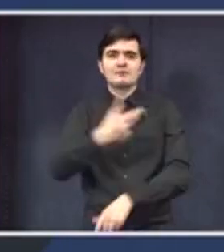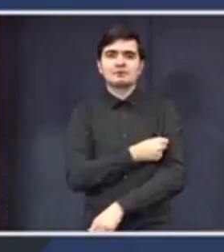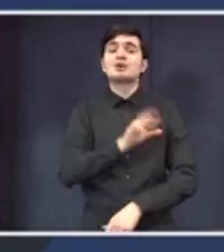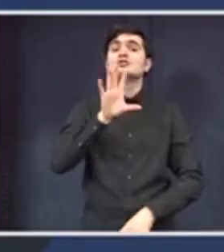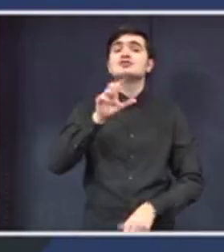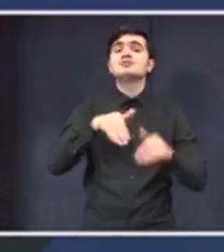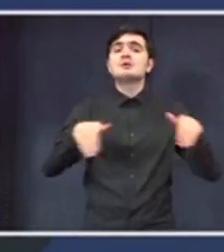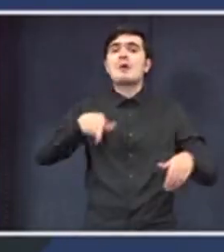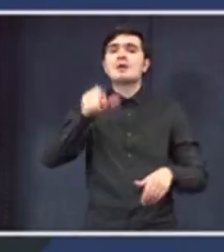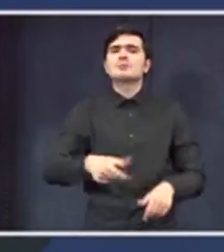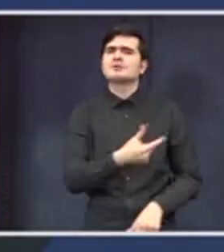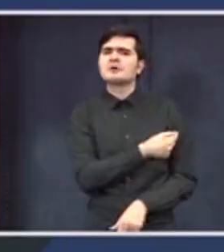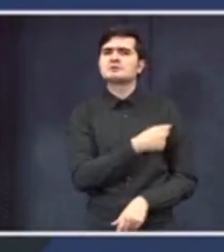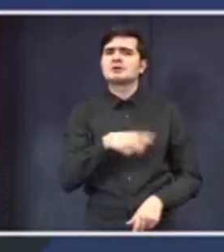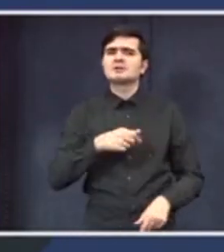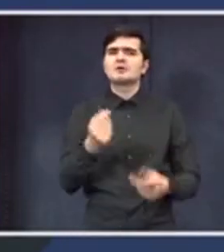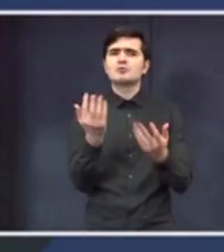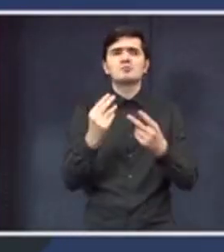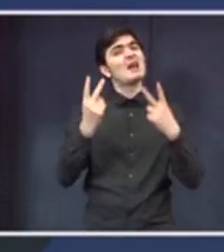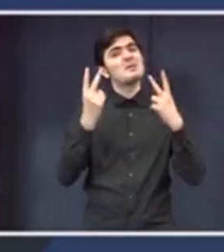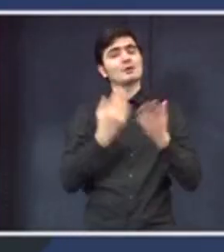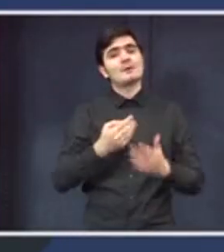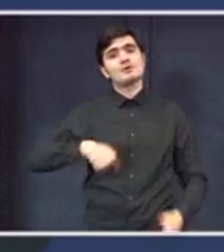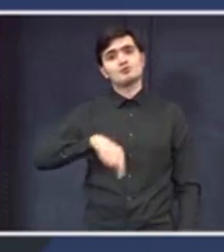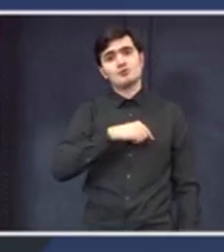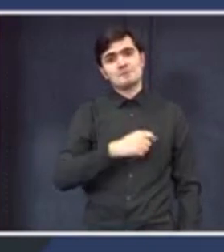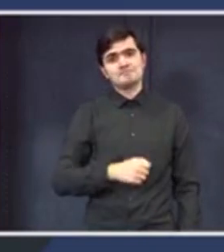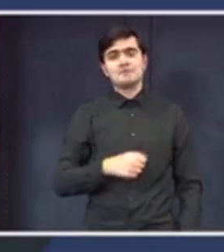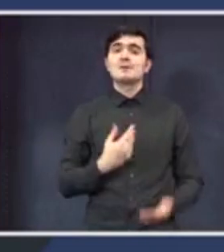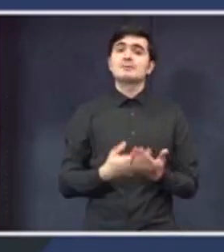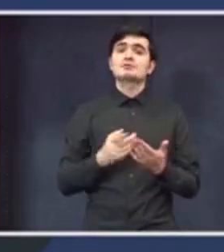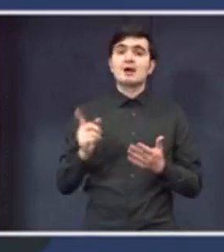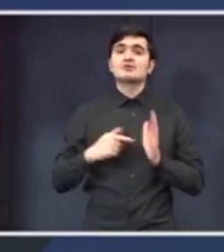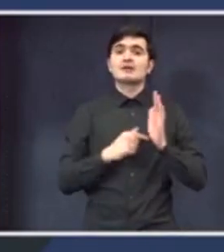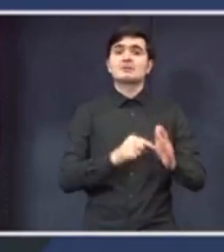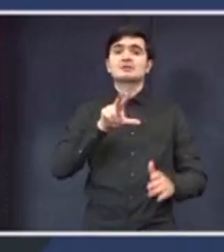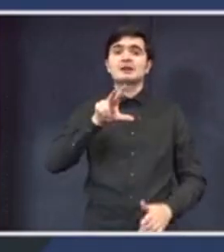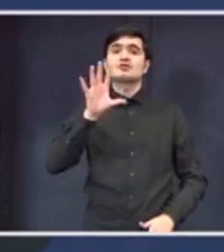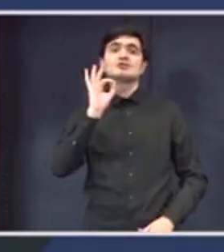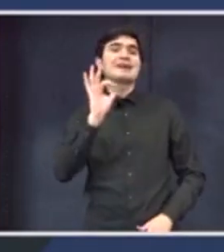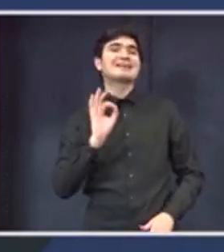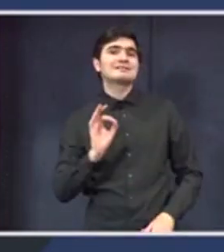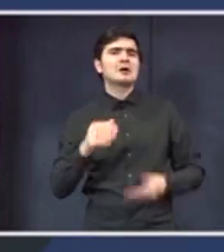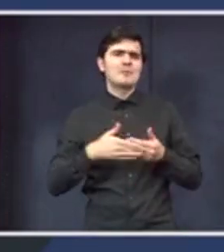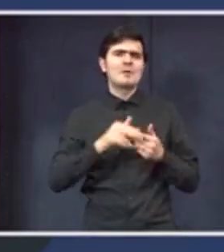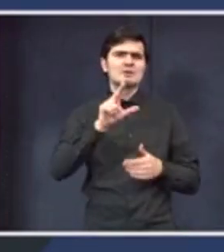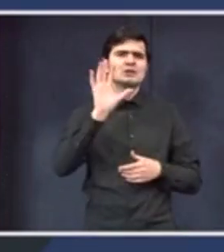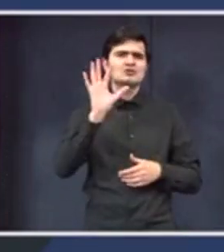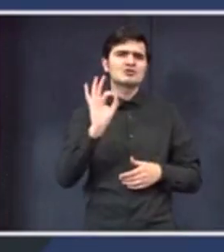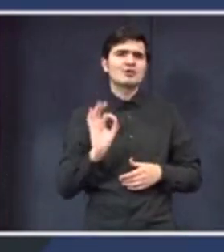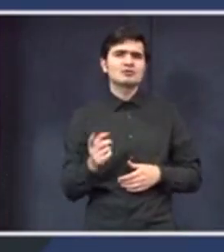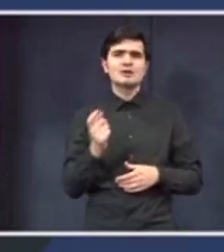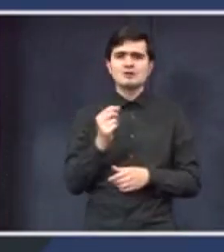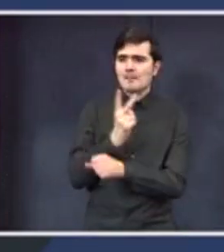persoane vaccinate este o cifră importantă pentru noi, pentru că reprezintă 35%, aproape 35% din